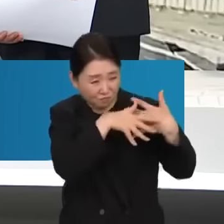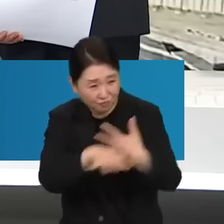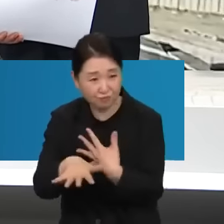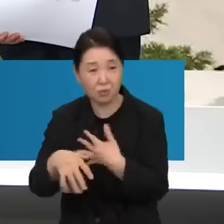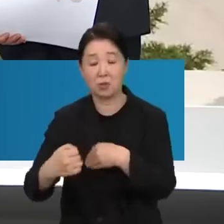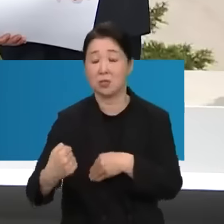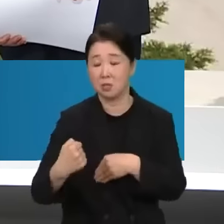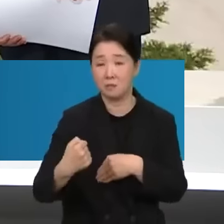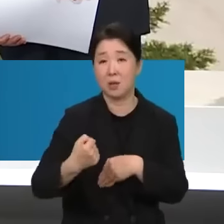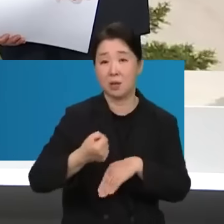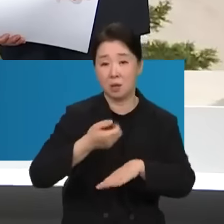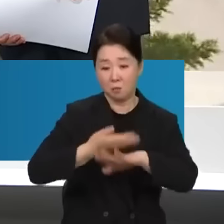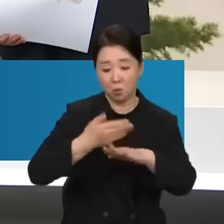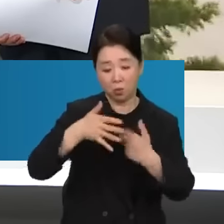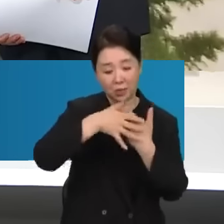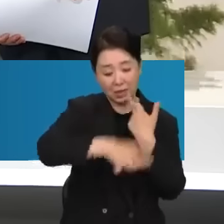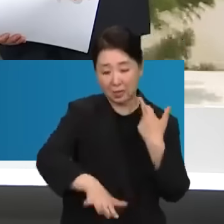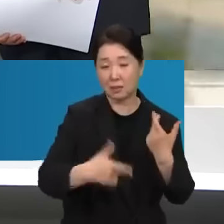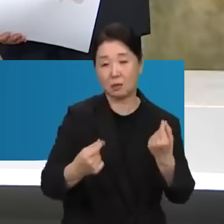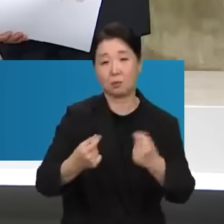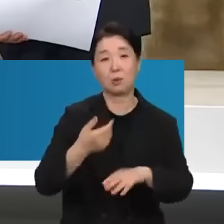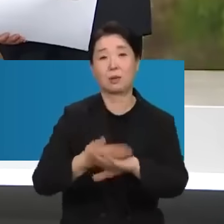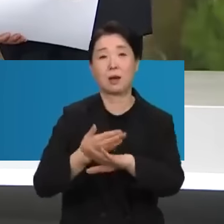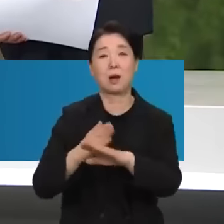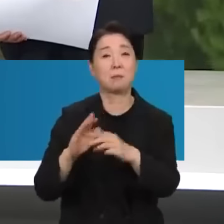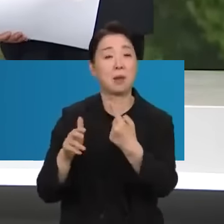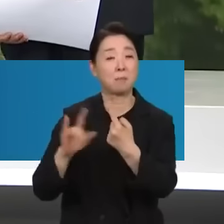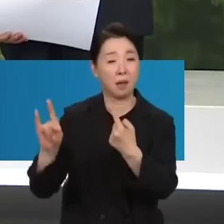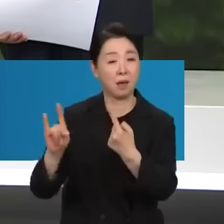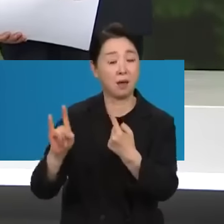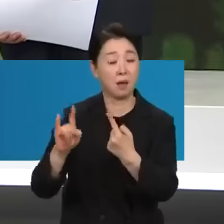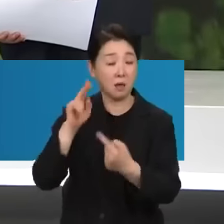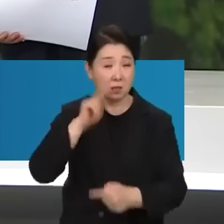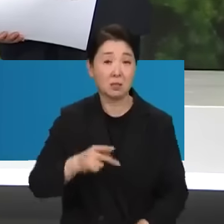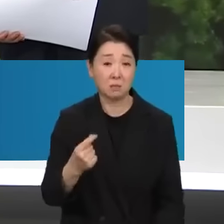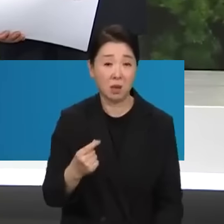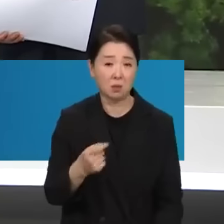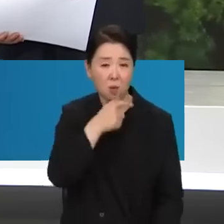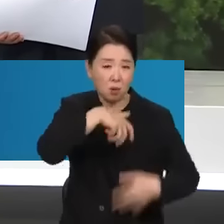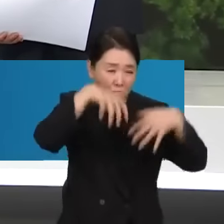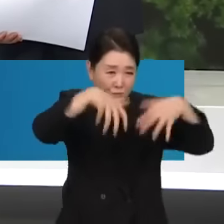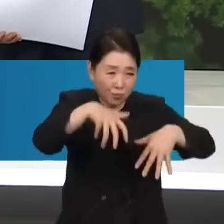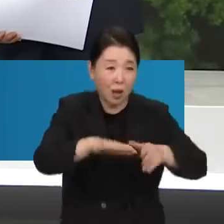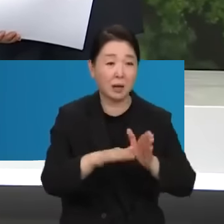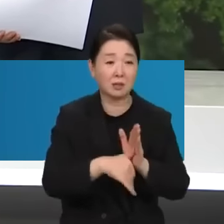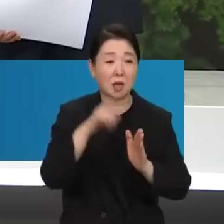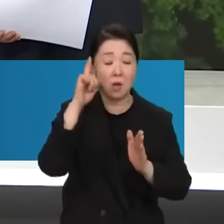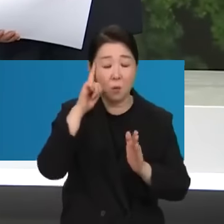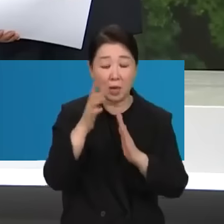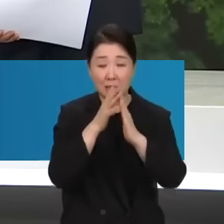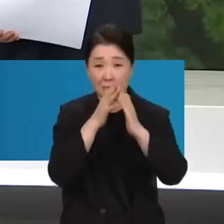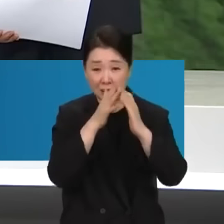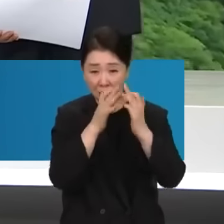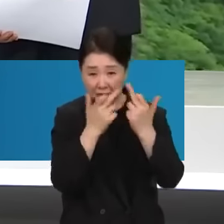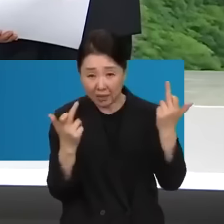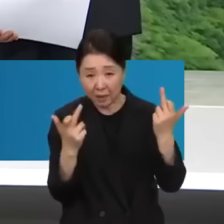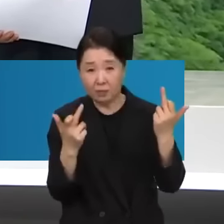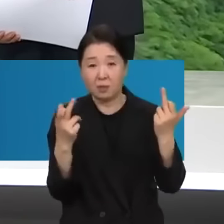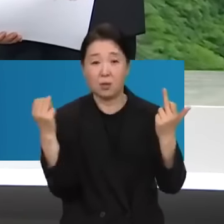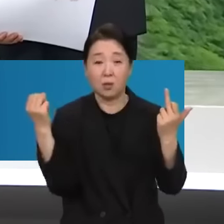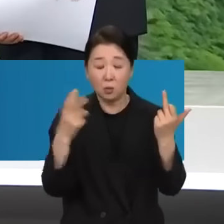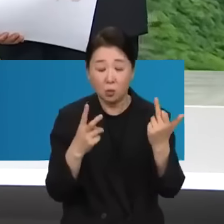위력이 일반 산사태의 100배 수준에 달할 수 있는데요. 집중호우가 또 쏟아질 경우 산 전체는 물론이고